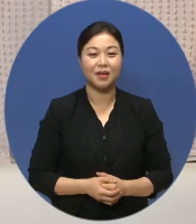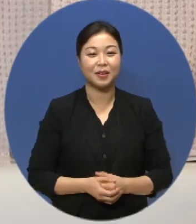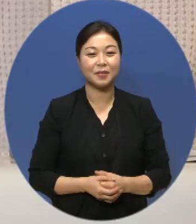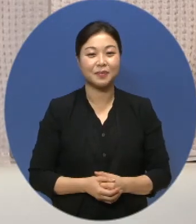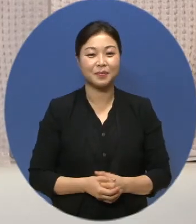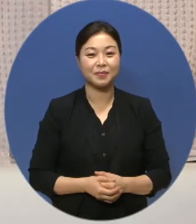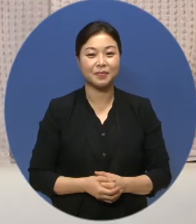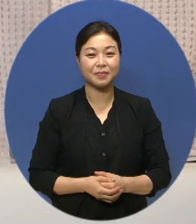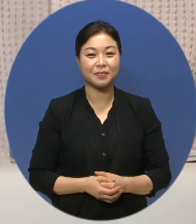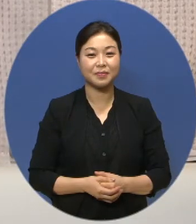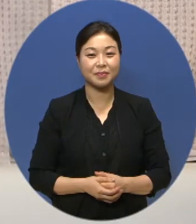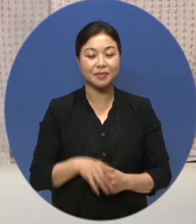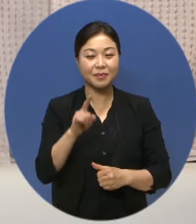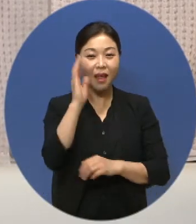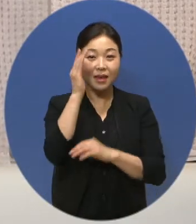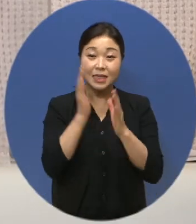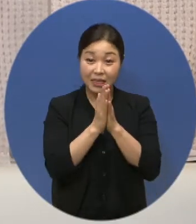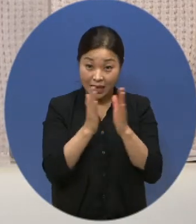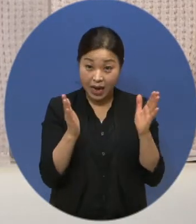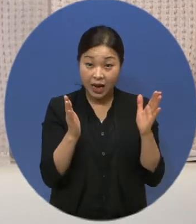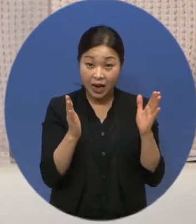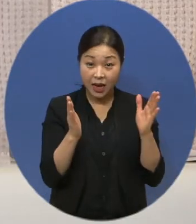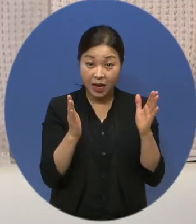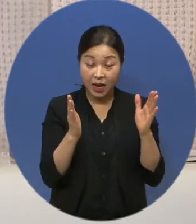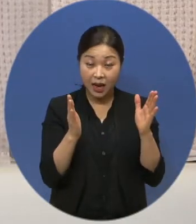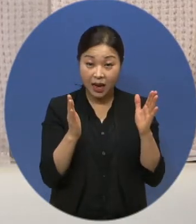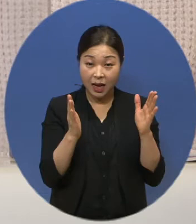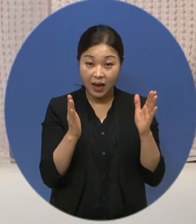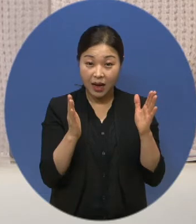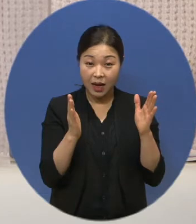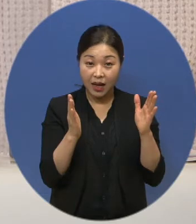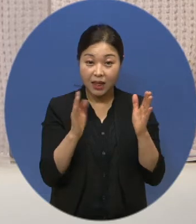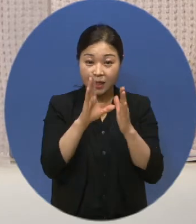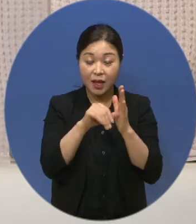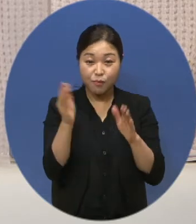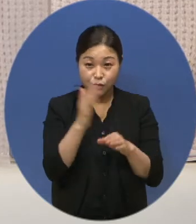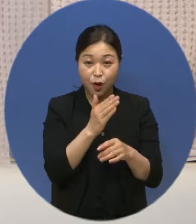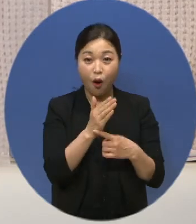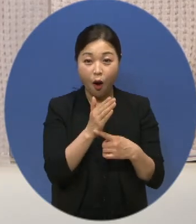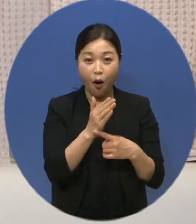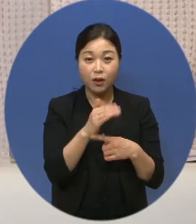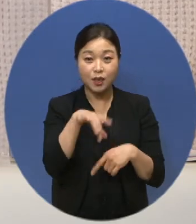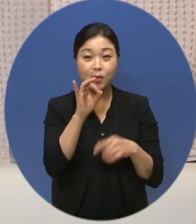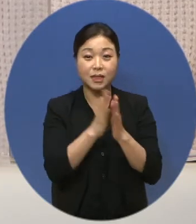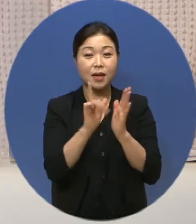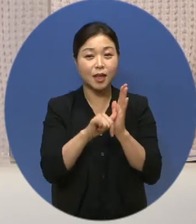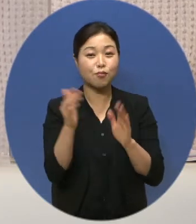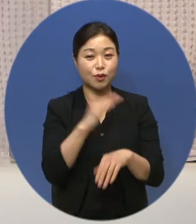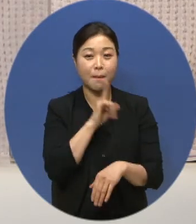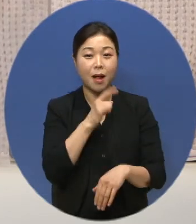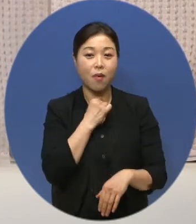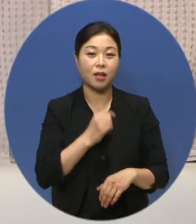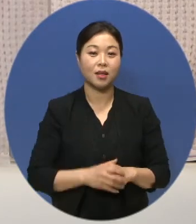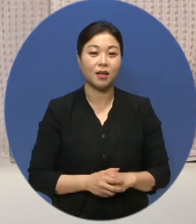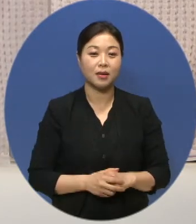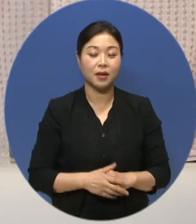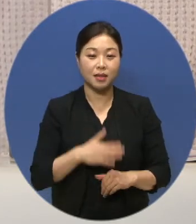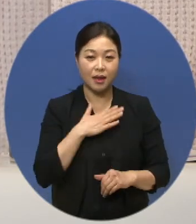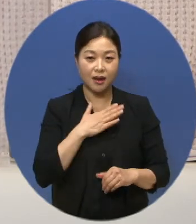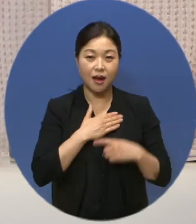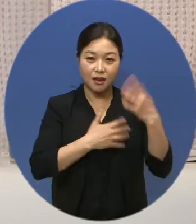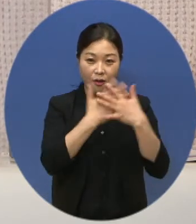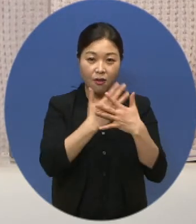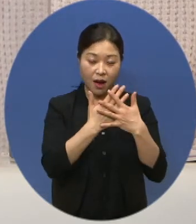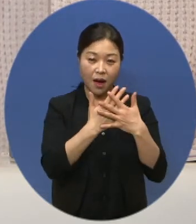제가 이 이야기를 시작한 그 순간부터 이야기를 해야 될 것 같아요. 네네. 근데 제가 이 이야기를 시작하게